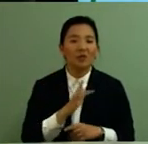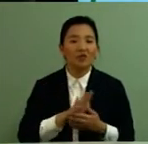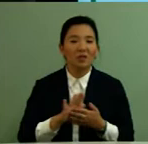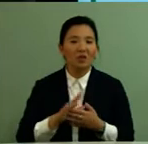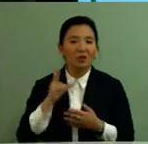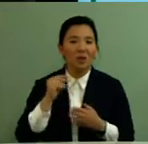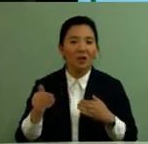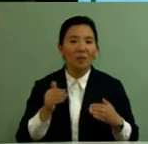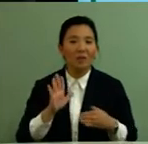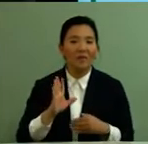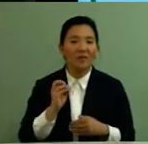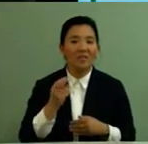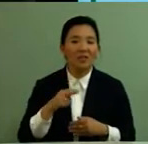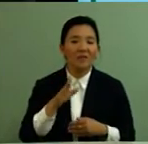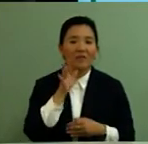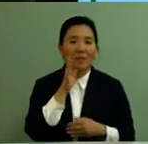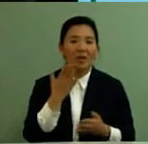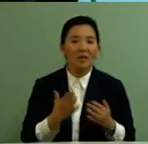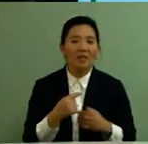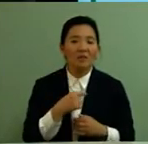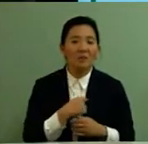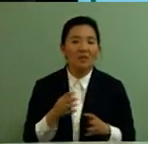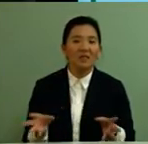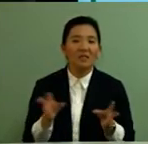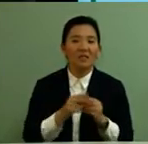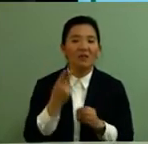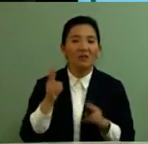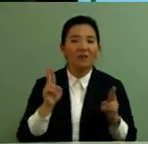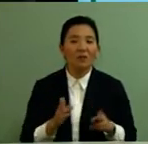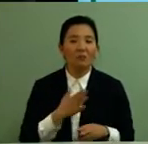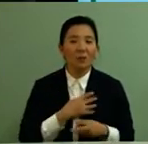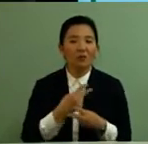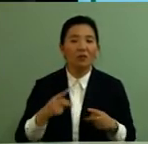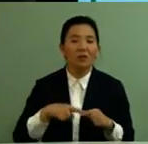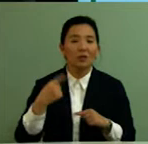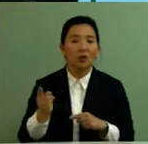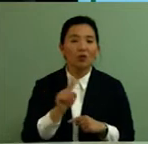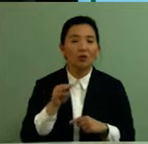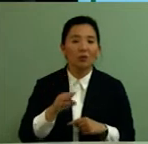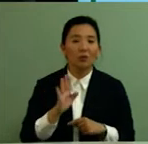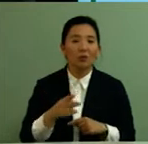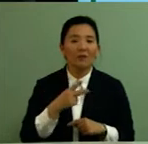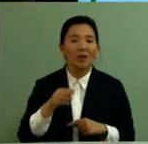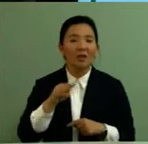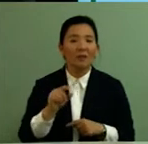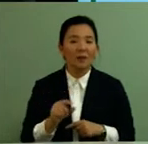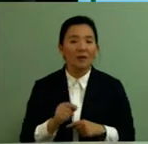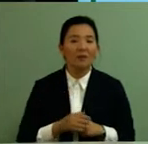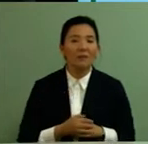число колебаний в единицу времени. Если мы соединяем две формулы, то мы получаем следующее, что t будет равно t